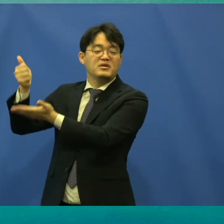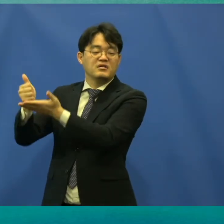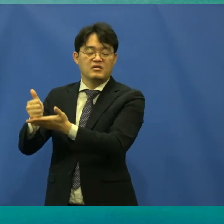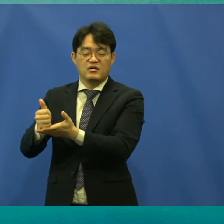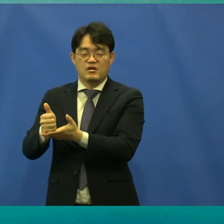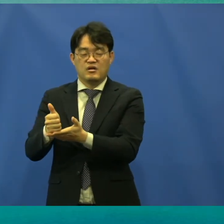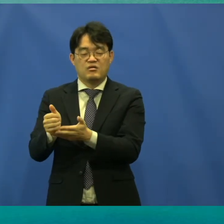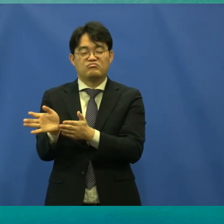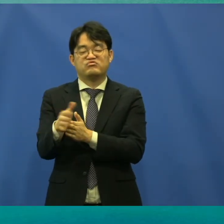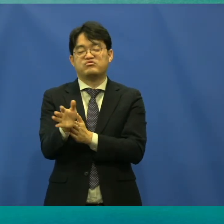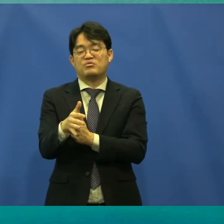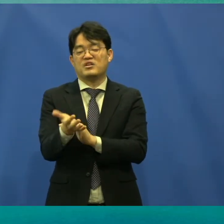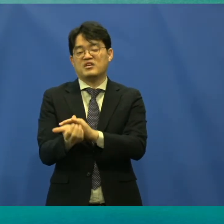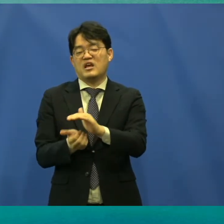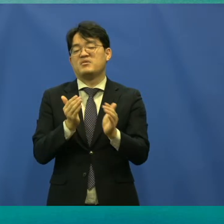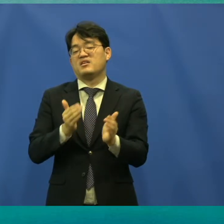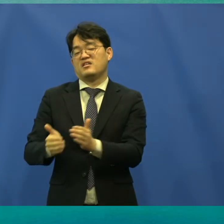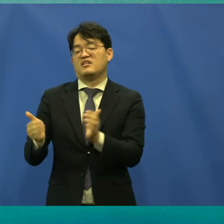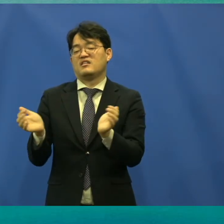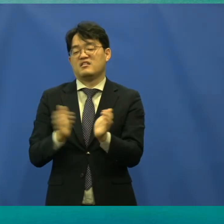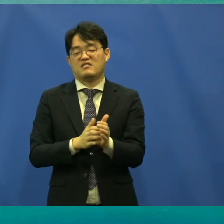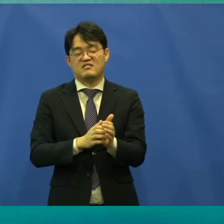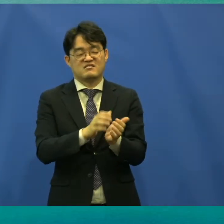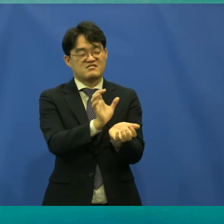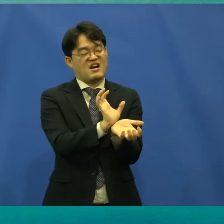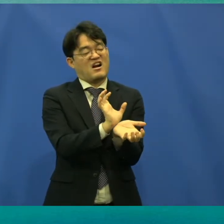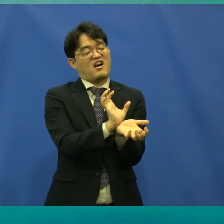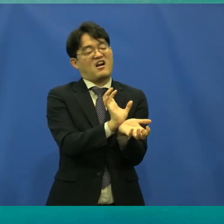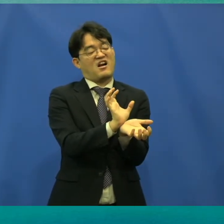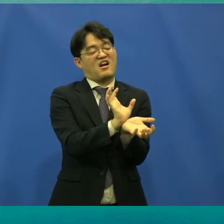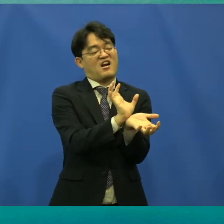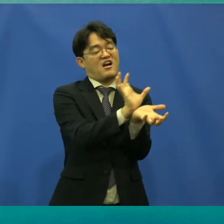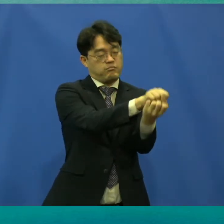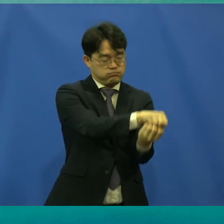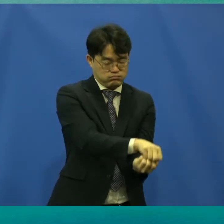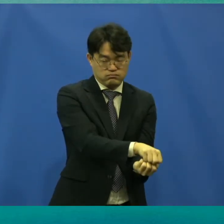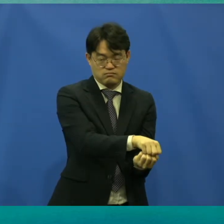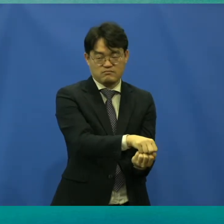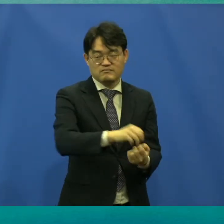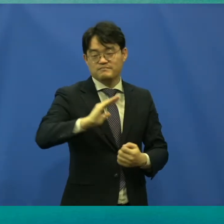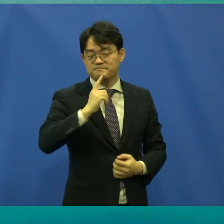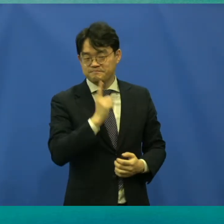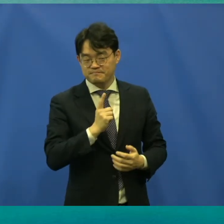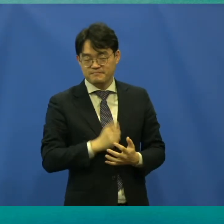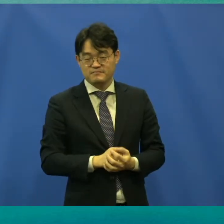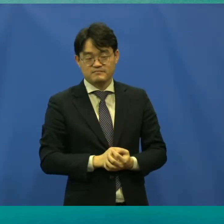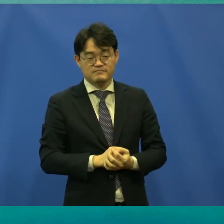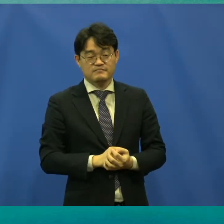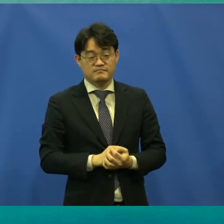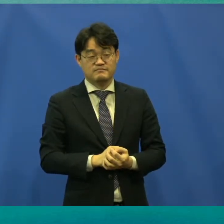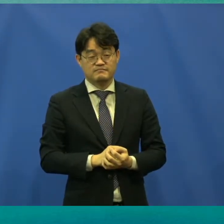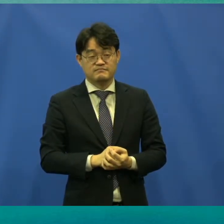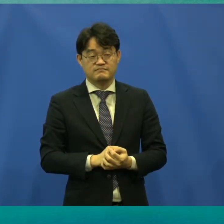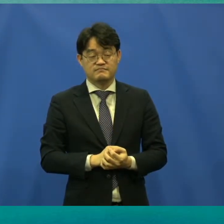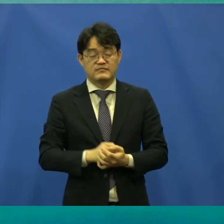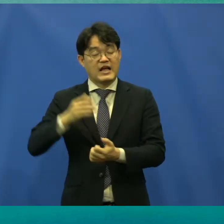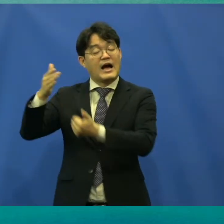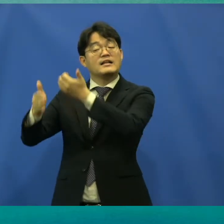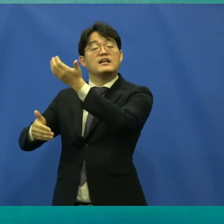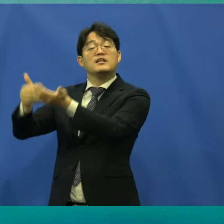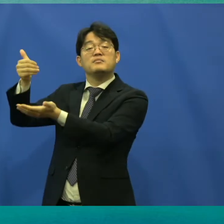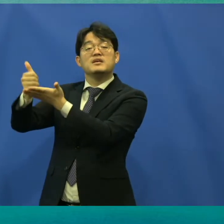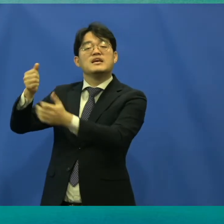예비하사. 자, 오늘 이 본문에 눈에 들어오는 대목이죠. 여호와께서